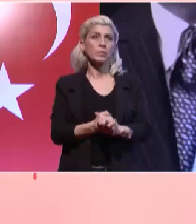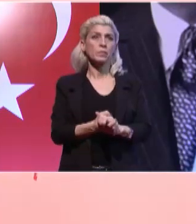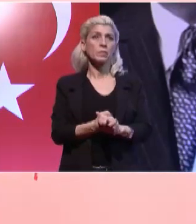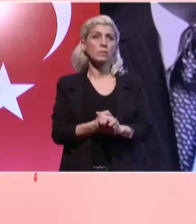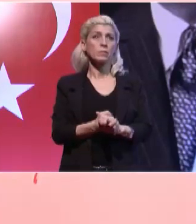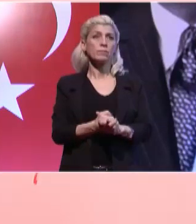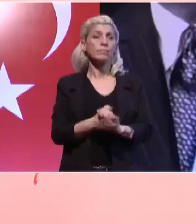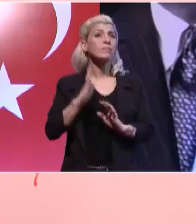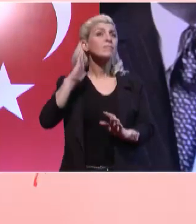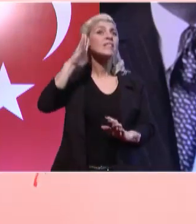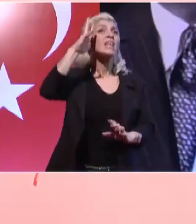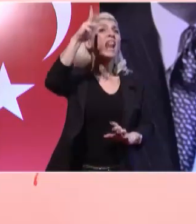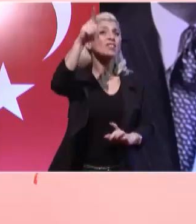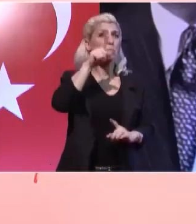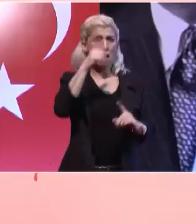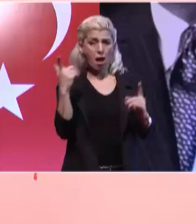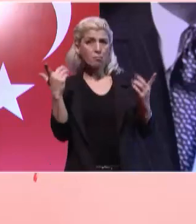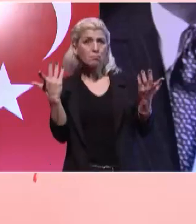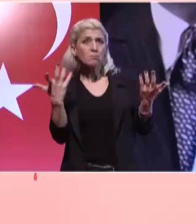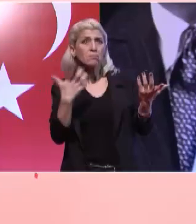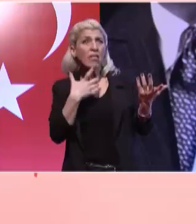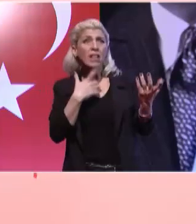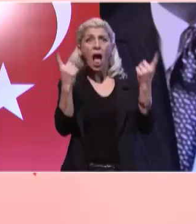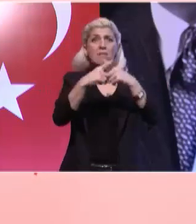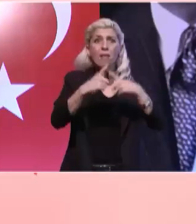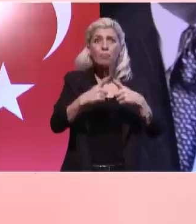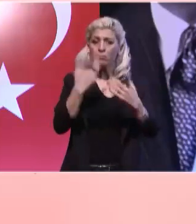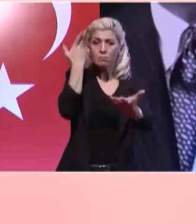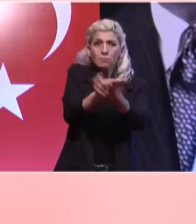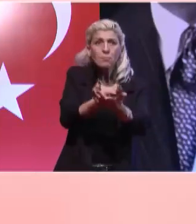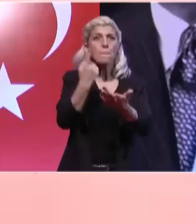Geleceğe yönelik doğru dürüst bir hesap bile toplumun önüne konmuş değil.